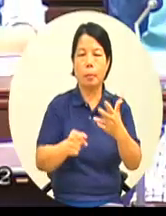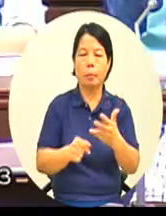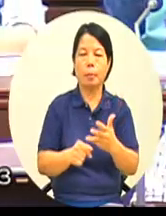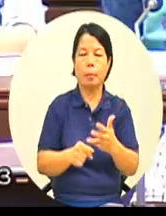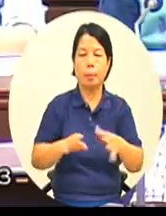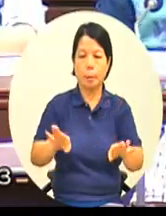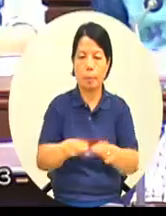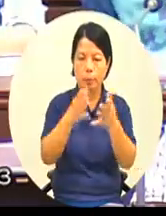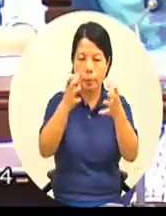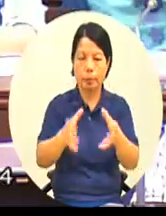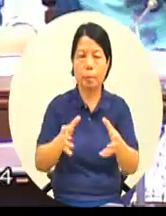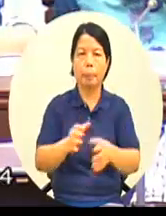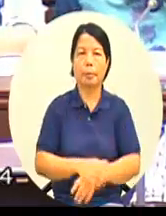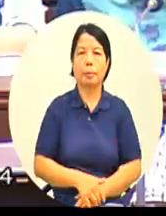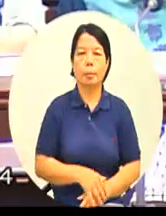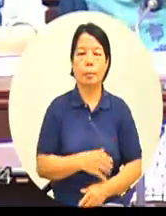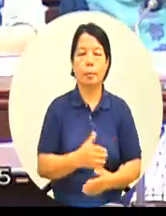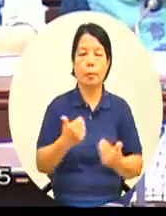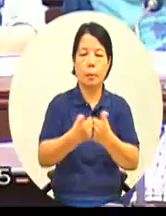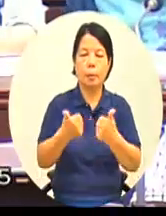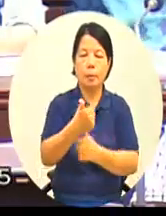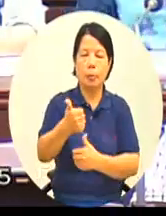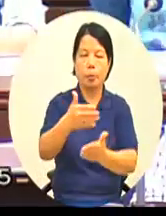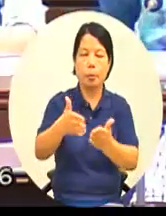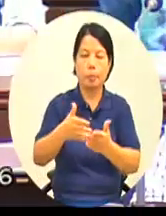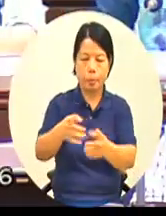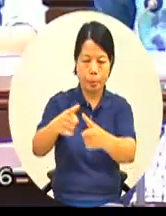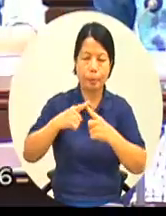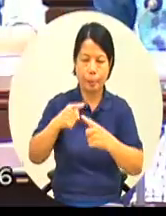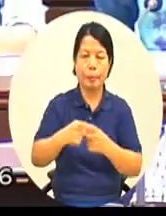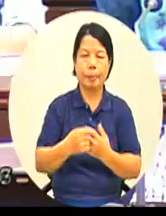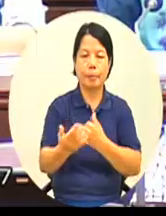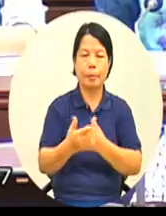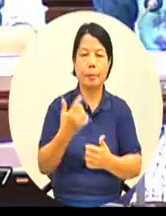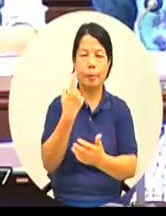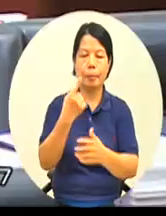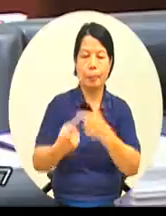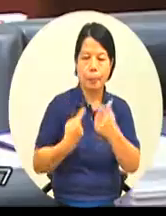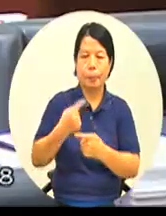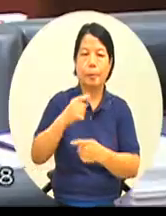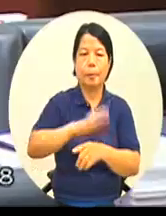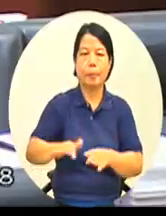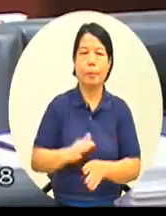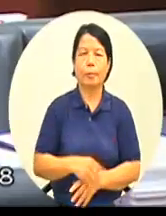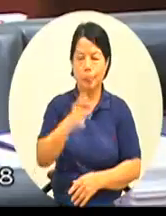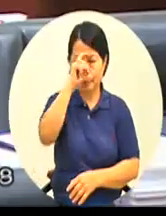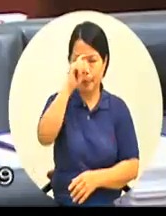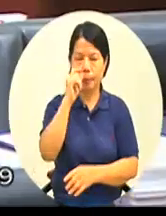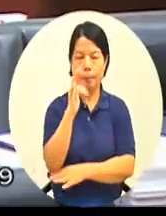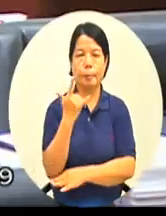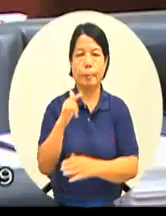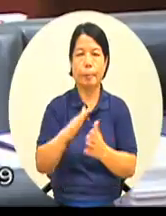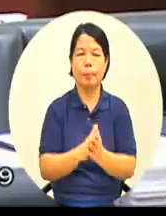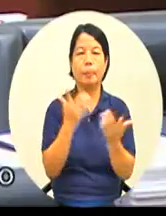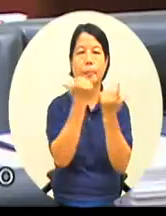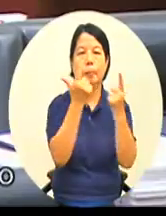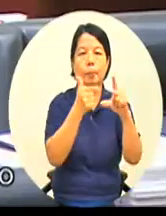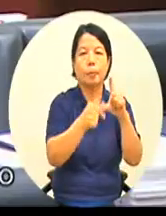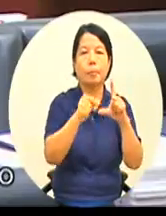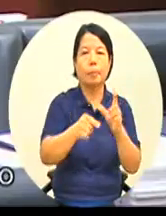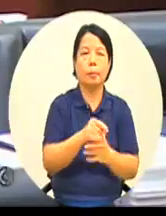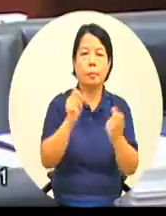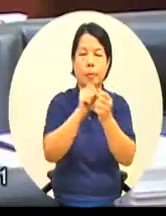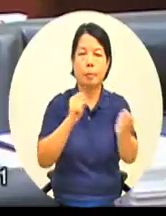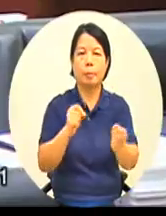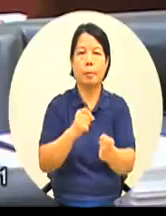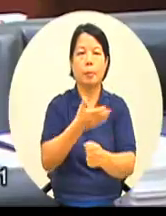来开幕， okay， 到时候也请议员可以一起来给我们参加。 OK， 我们很期待了哈，因为北区长青一